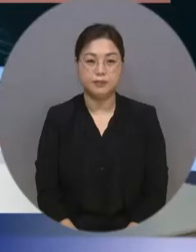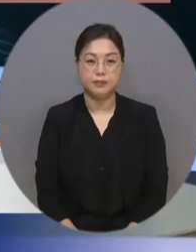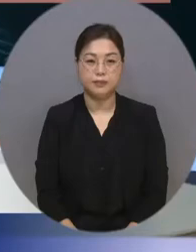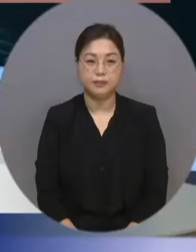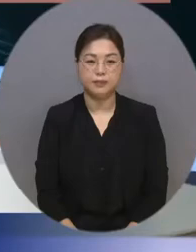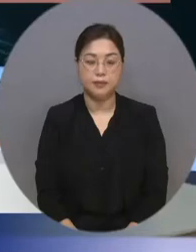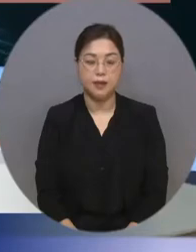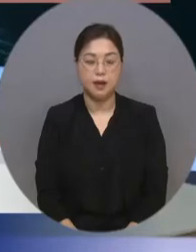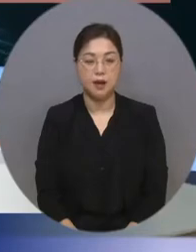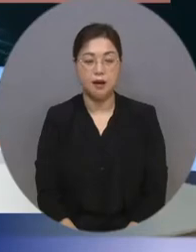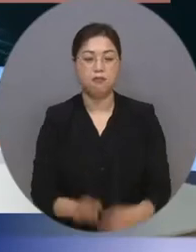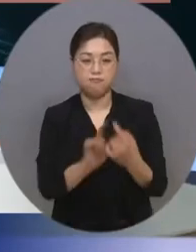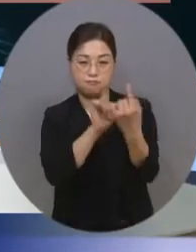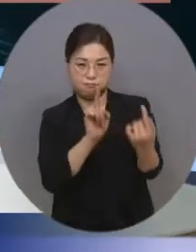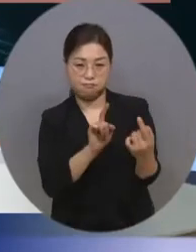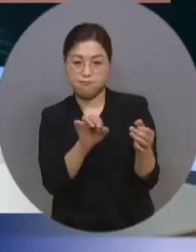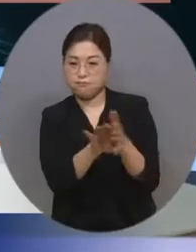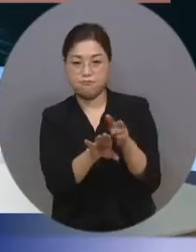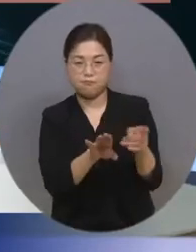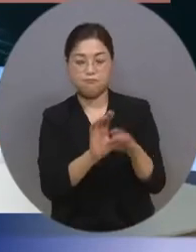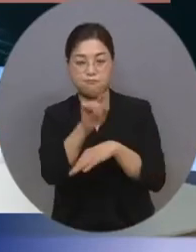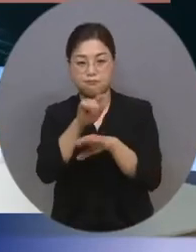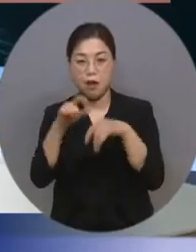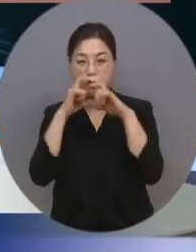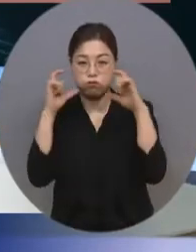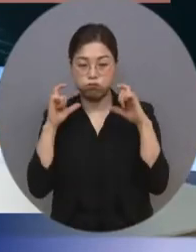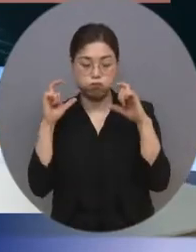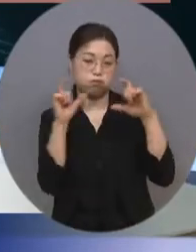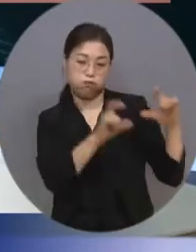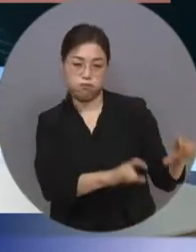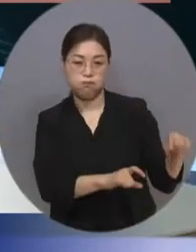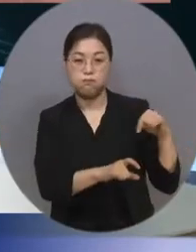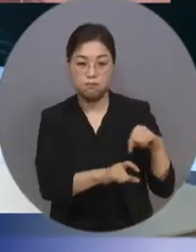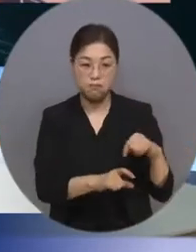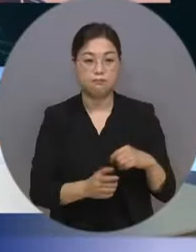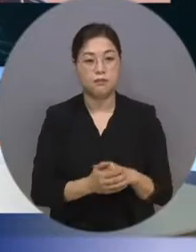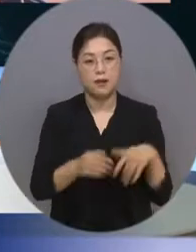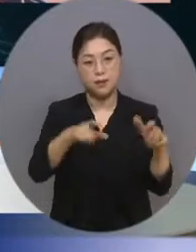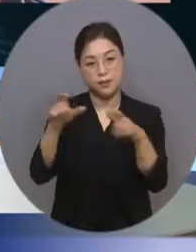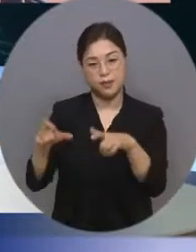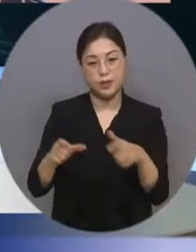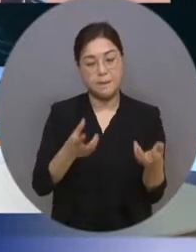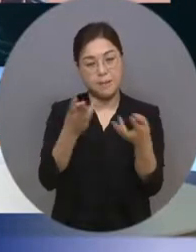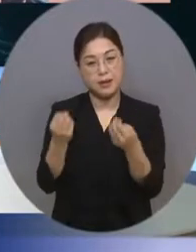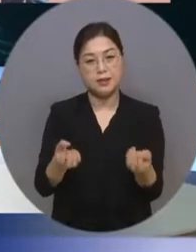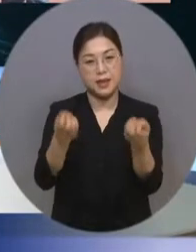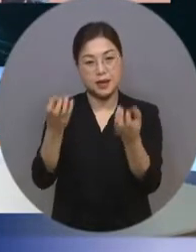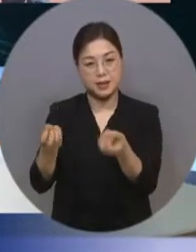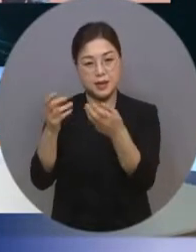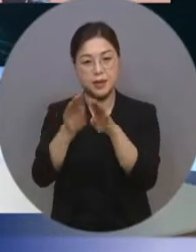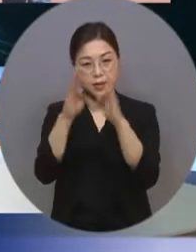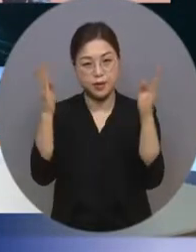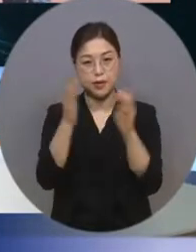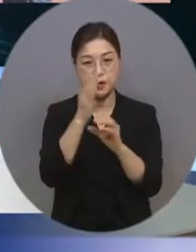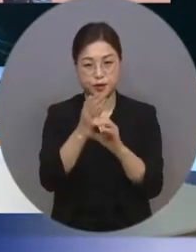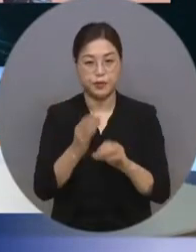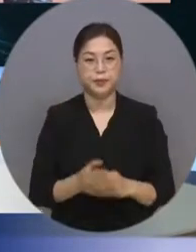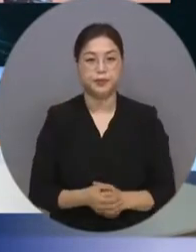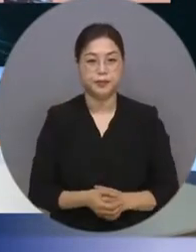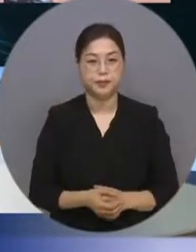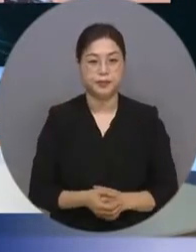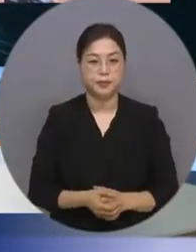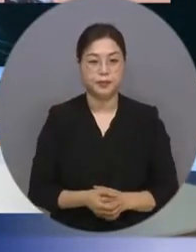사회적 거리두기가 사라지고 야외 마스크 의무가 해제되면서 지역 곳곳에서 많은 행사가 열리고 있습니다